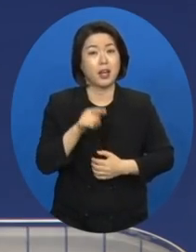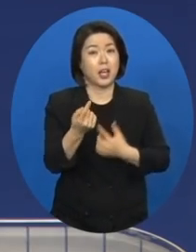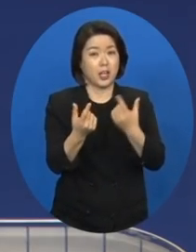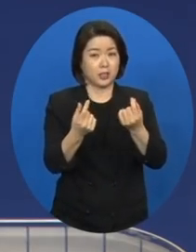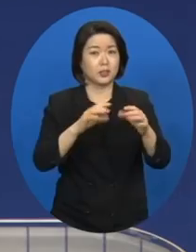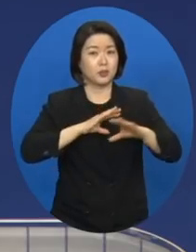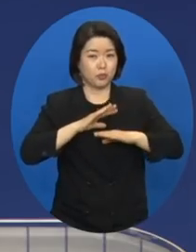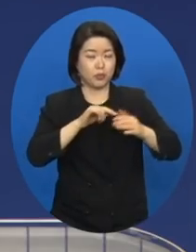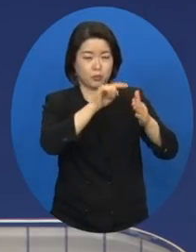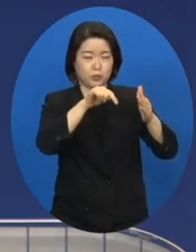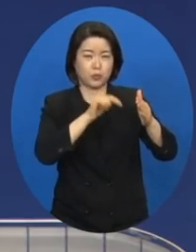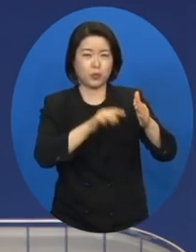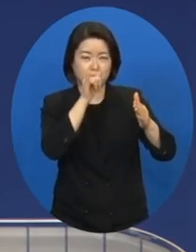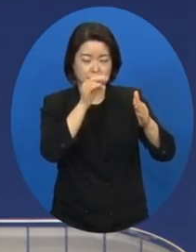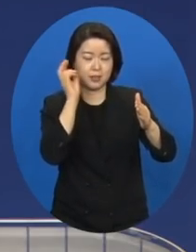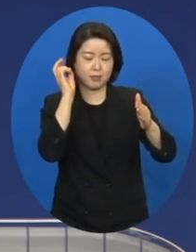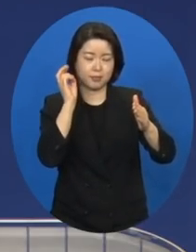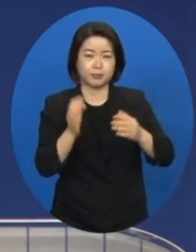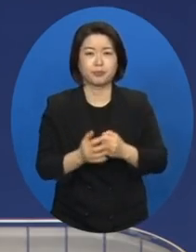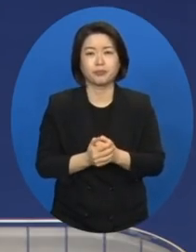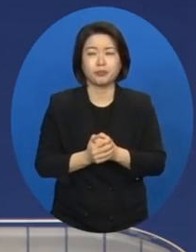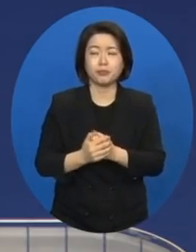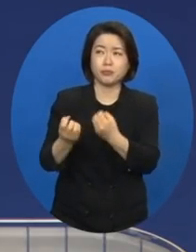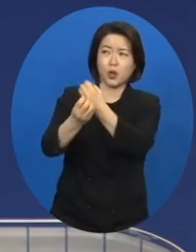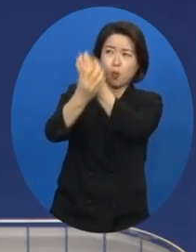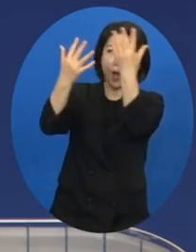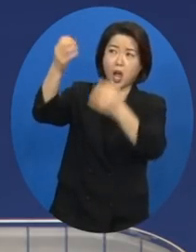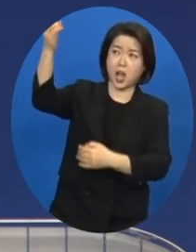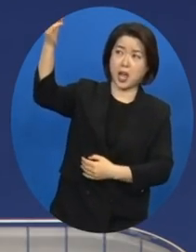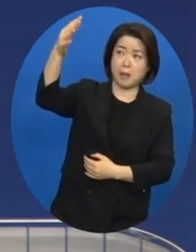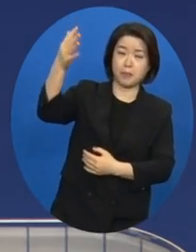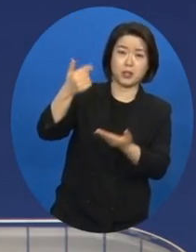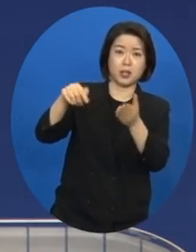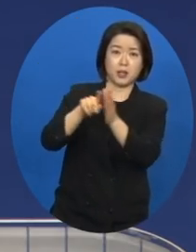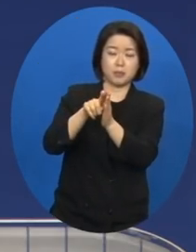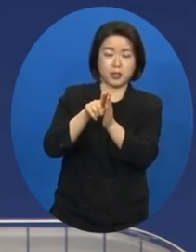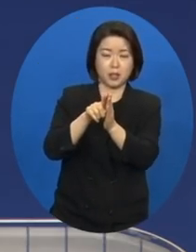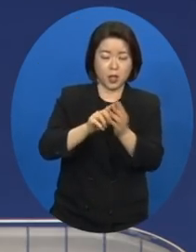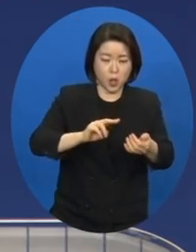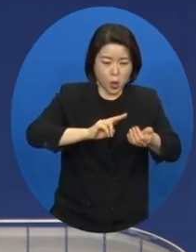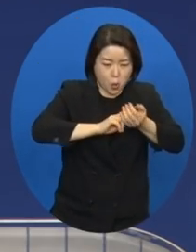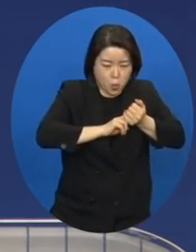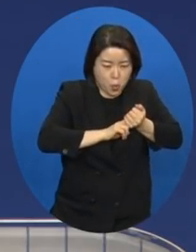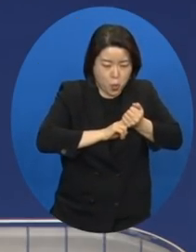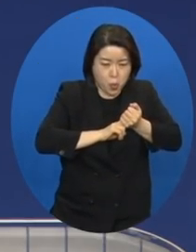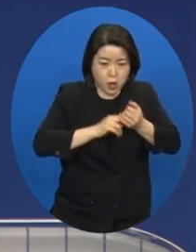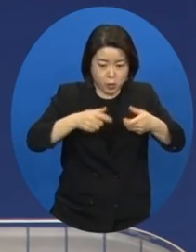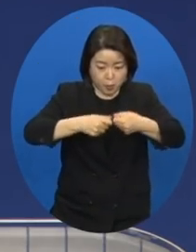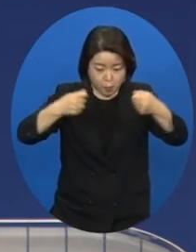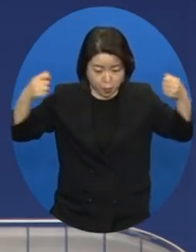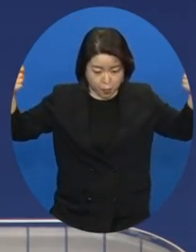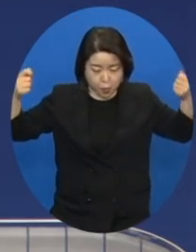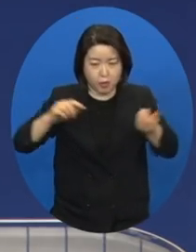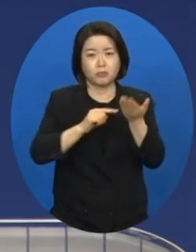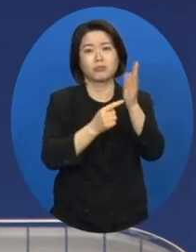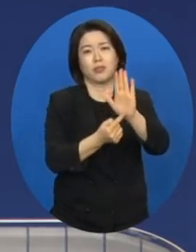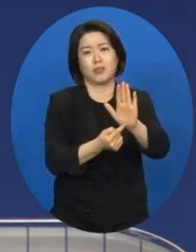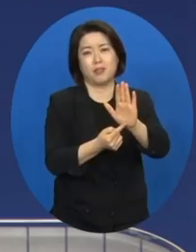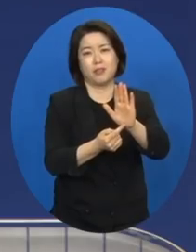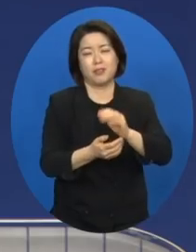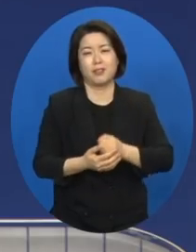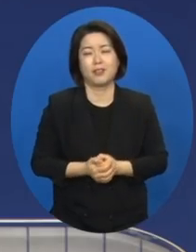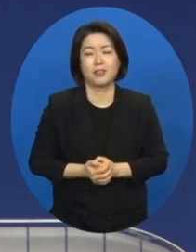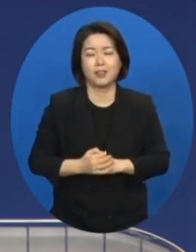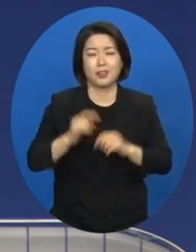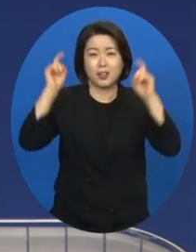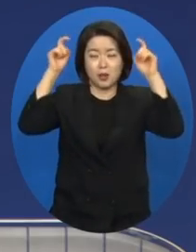두려움들이 그 안에 있었던 것이죠. 환한 빛과 함께 감추어졌던 두려움이 확 나타나게 된 겁니다. 목자들이 두려워한